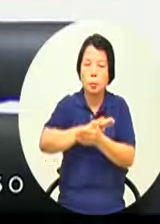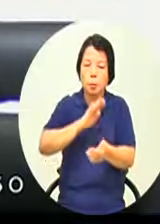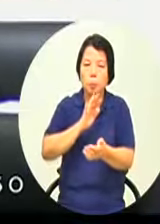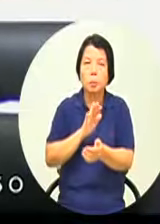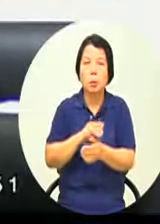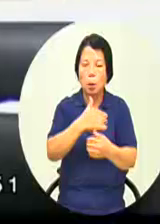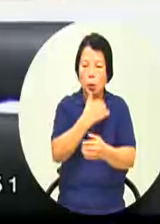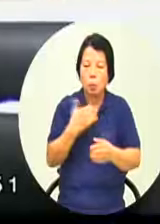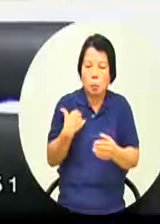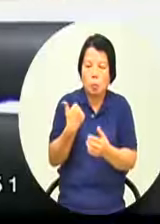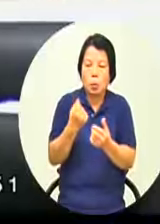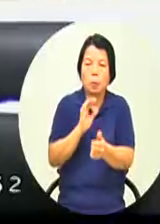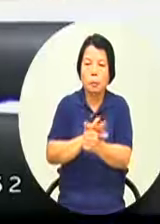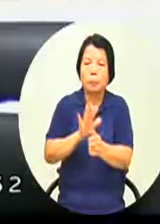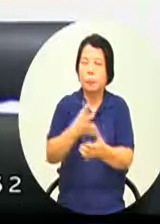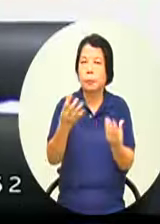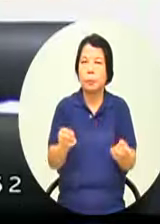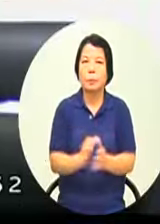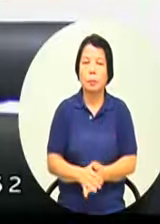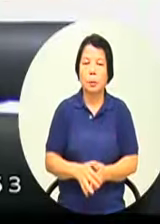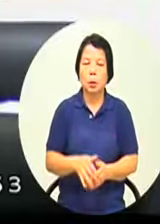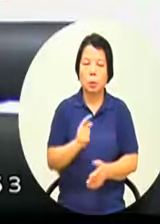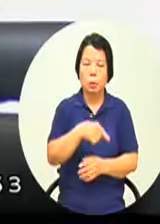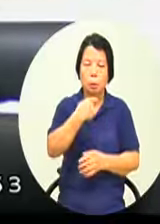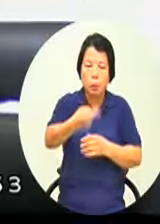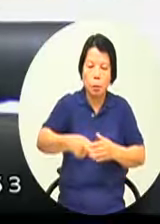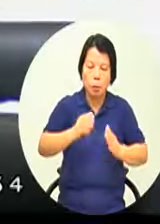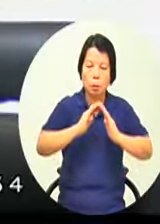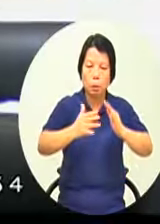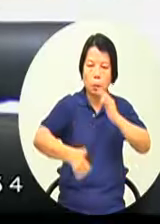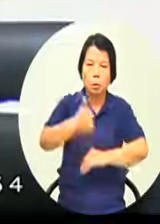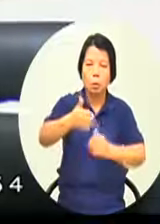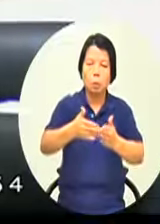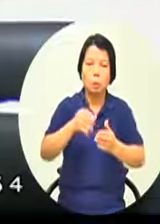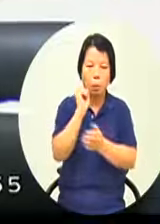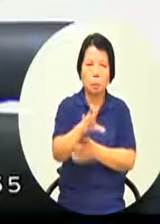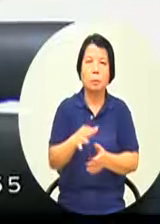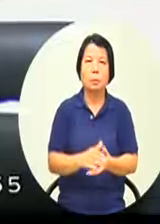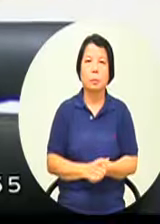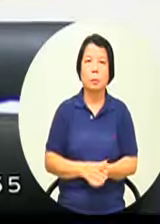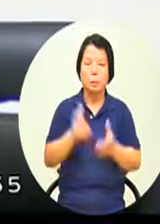我之后也会就这些问题再来跟市长探讨。